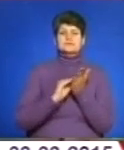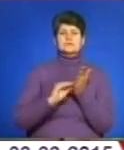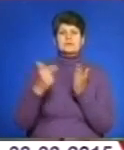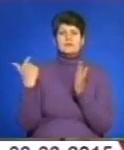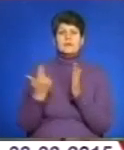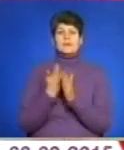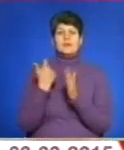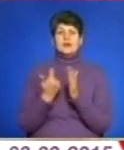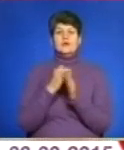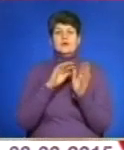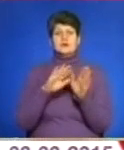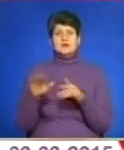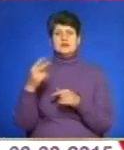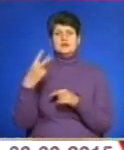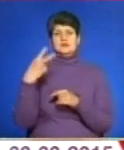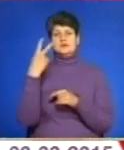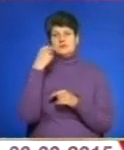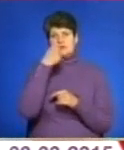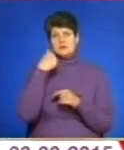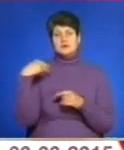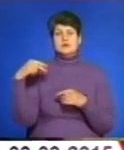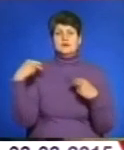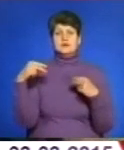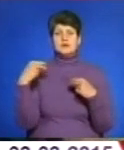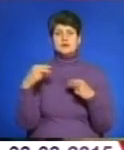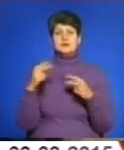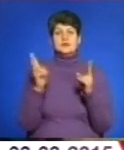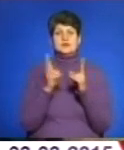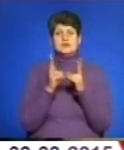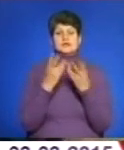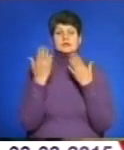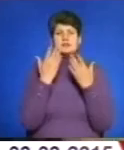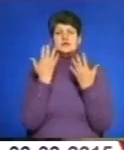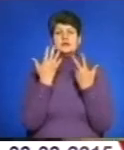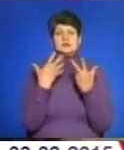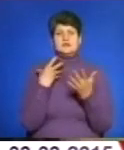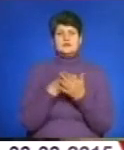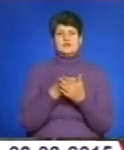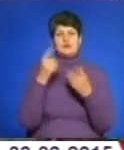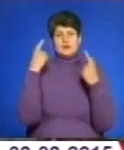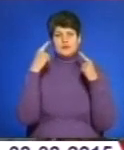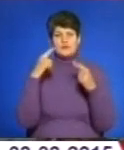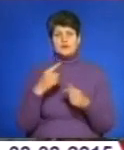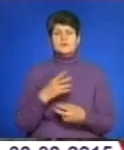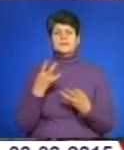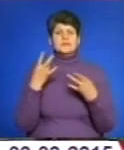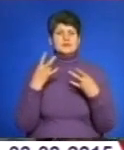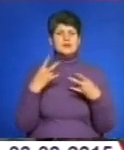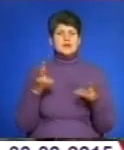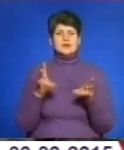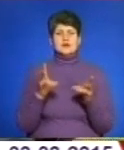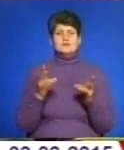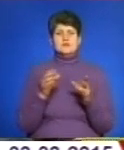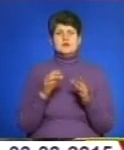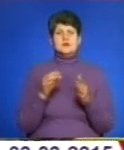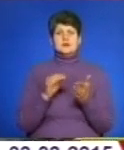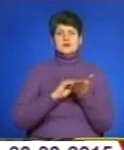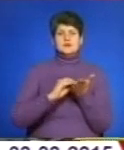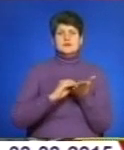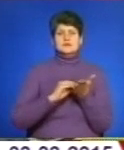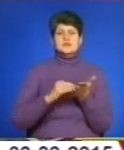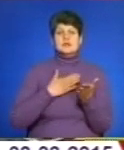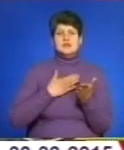після 20-річної перерви. На зустрічі зачитує кілька своїх творів. Не треба ніде карбувати наших імен.